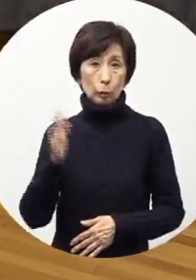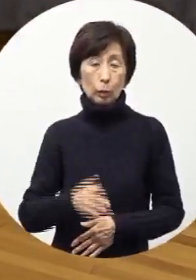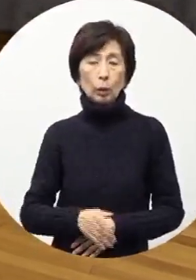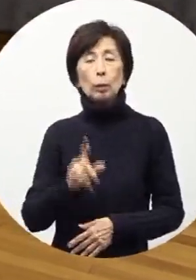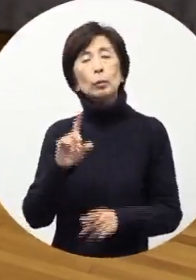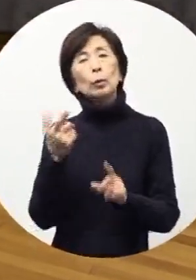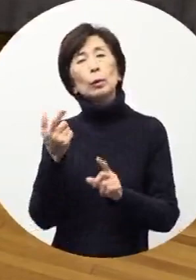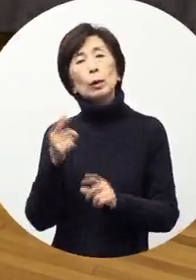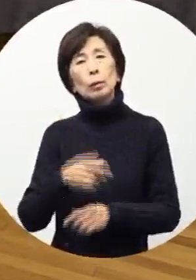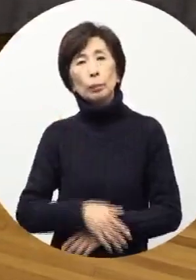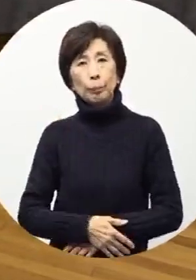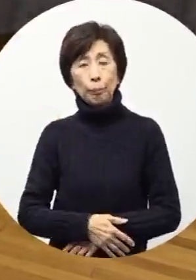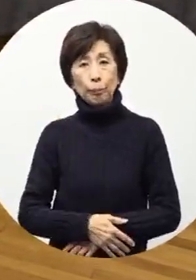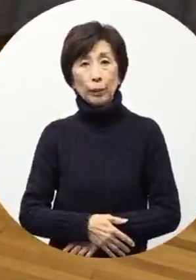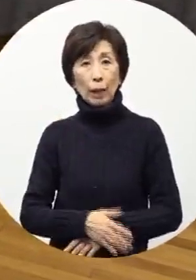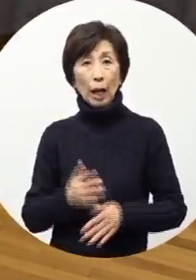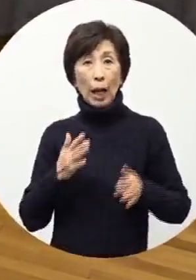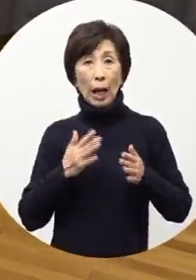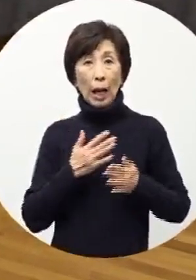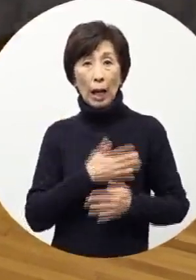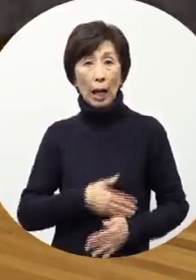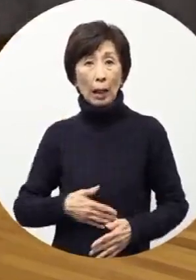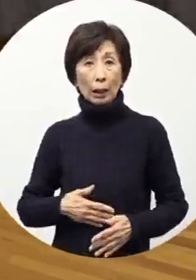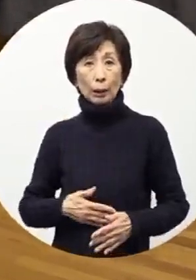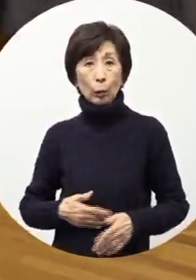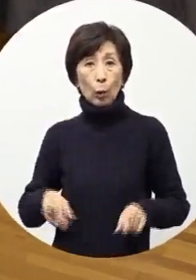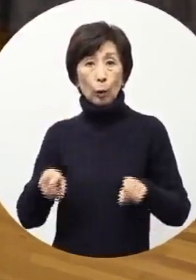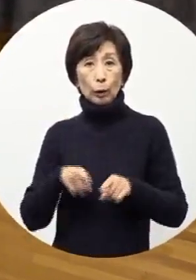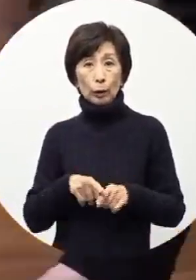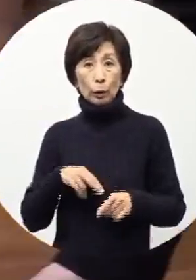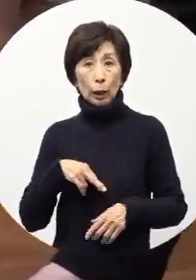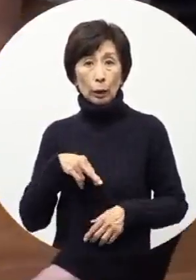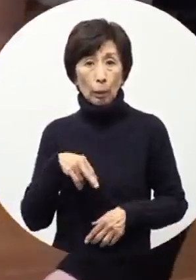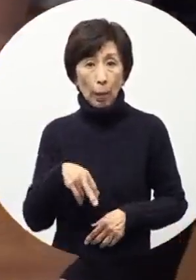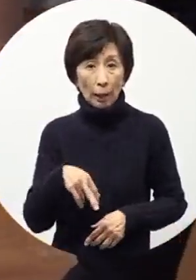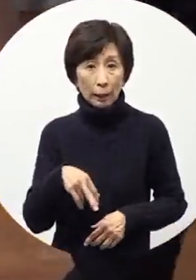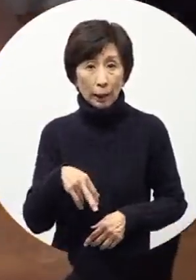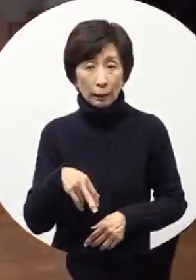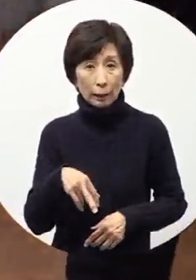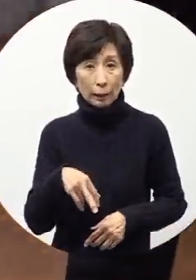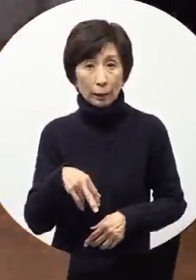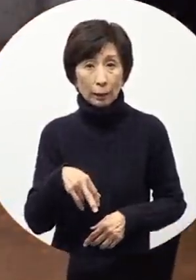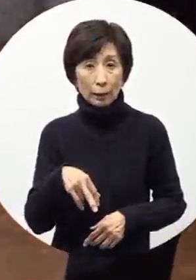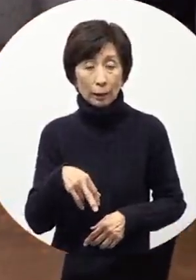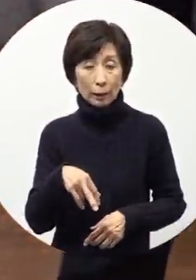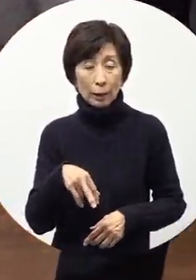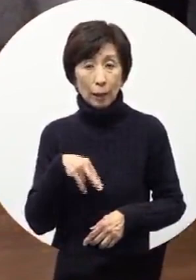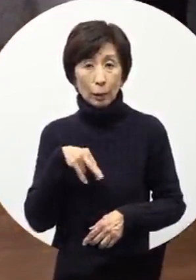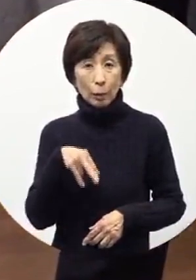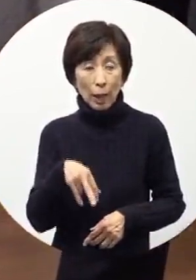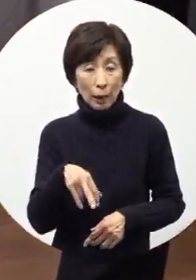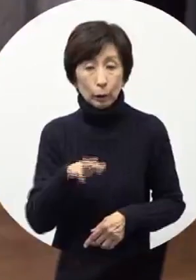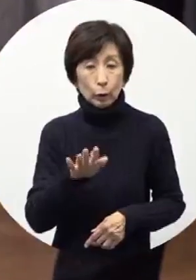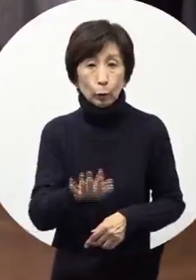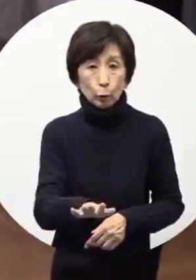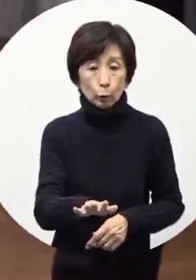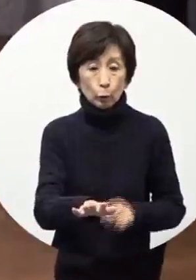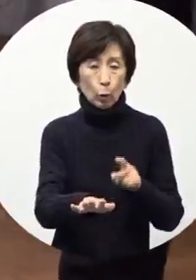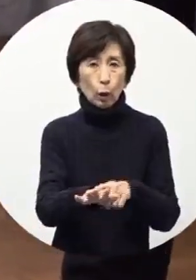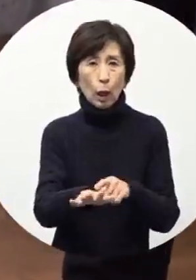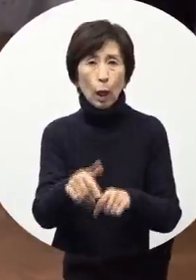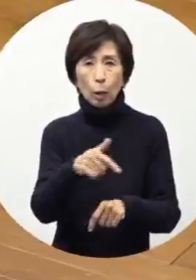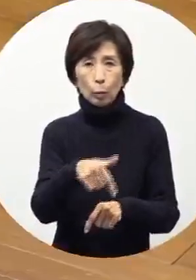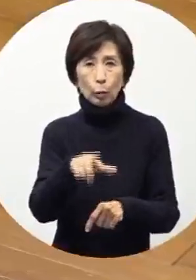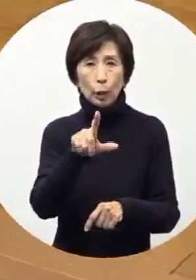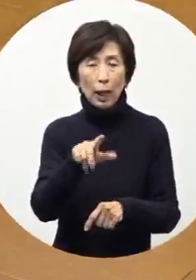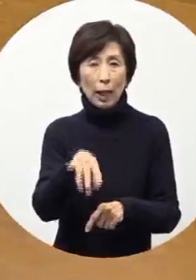ではなく体と一緒に足を前に出します。足を前に出してつくってことはブレーキをかけるんですね。蹴